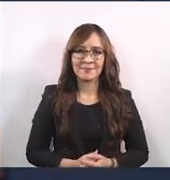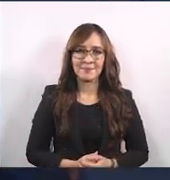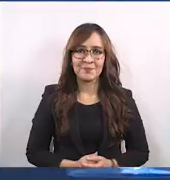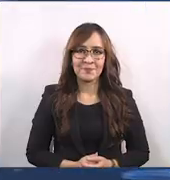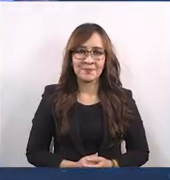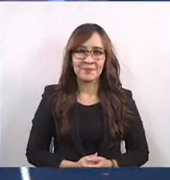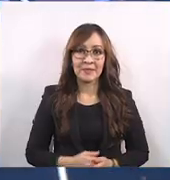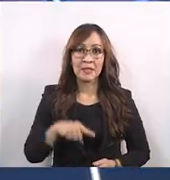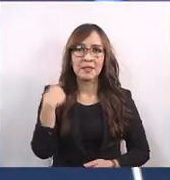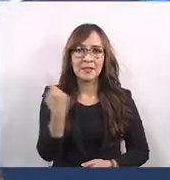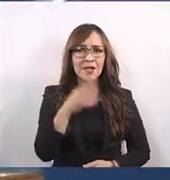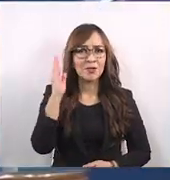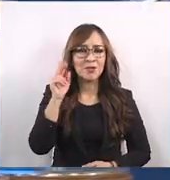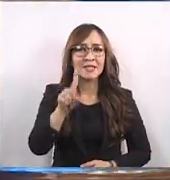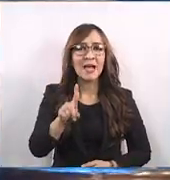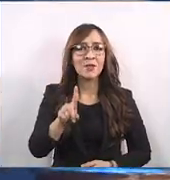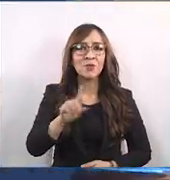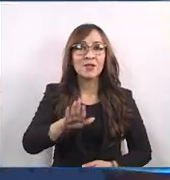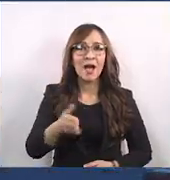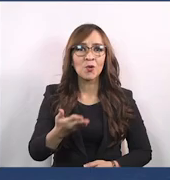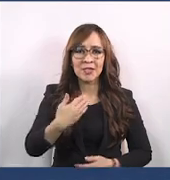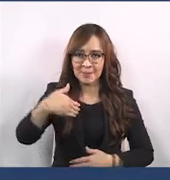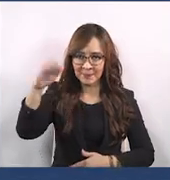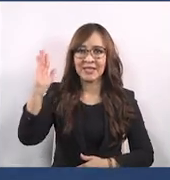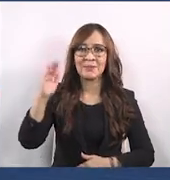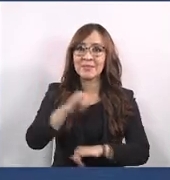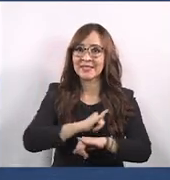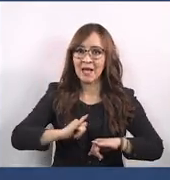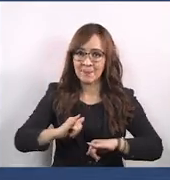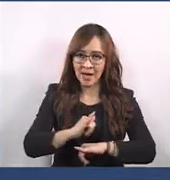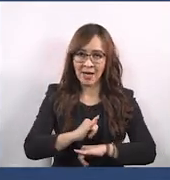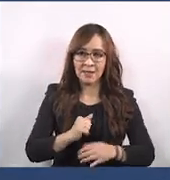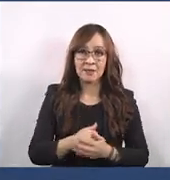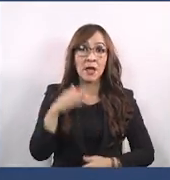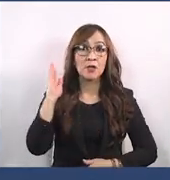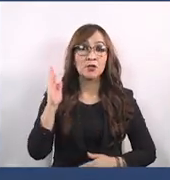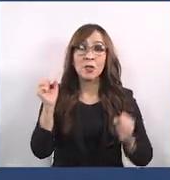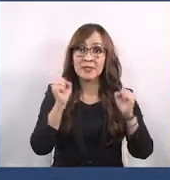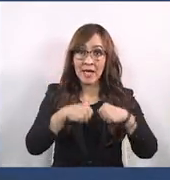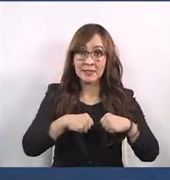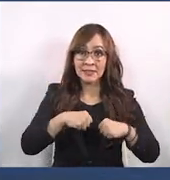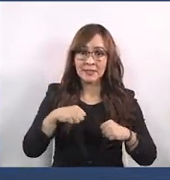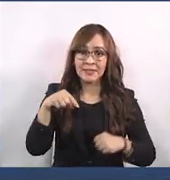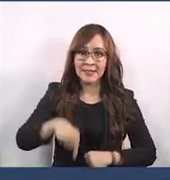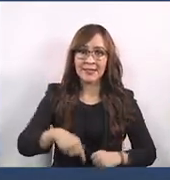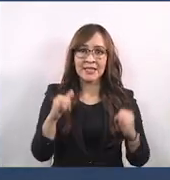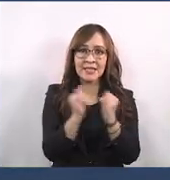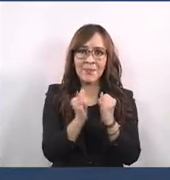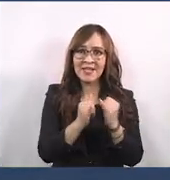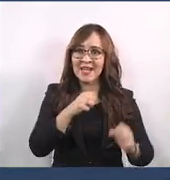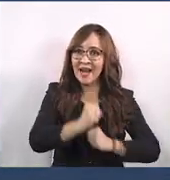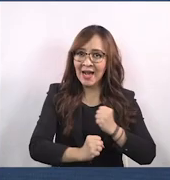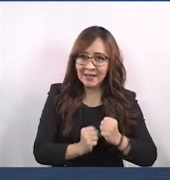buat perjanjian ini kan kita udah satu tahun lebih ini bersama-sama kalau ia akan dan kita udah perjanjian bahwa ibadah ini lagi pada